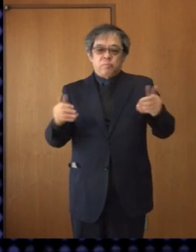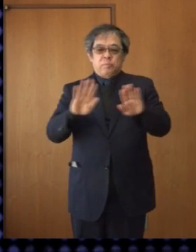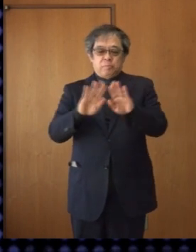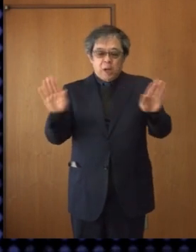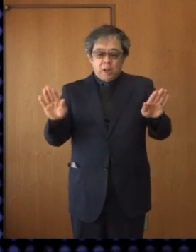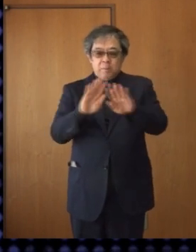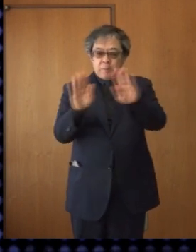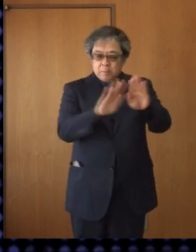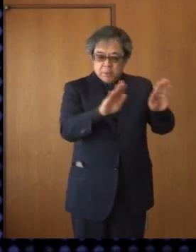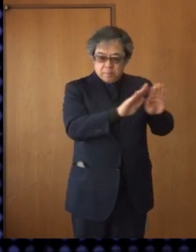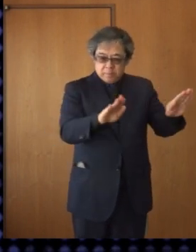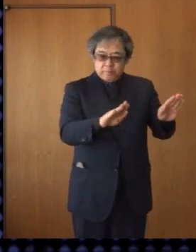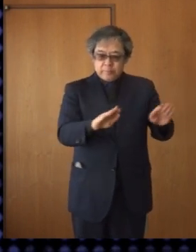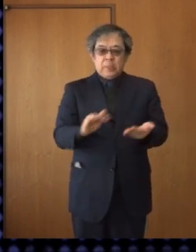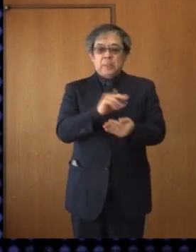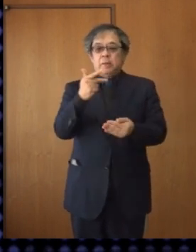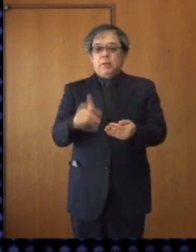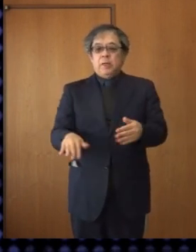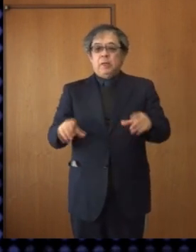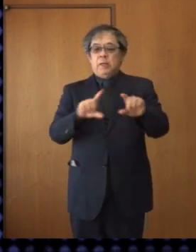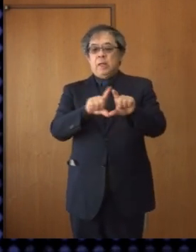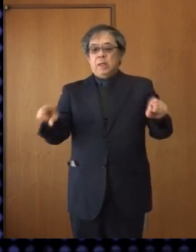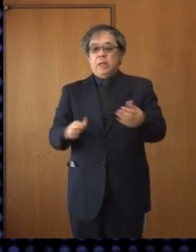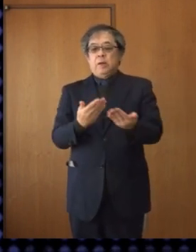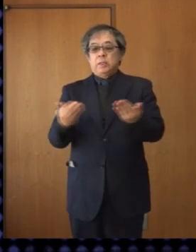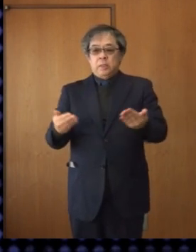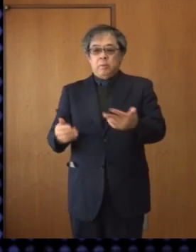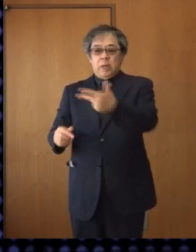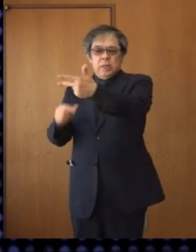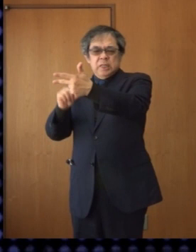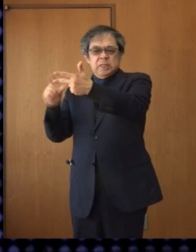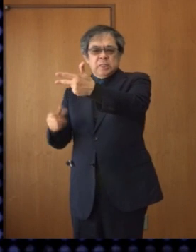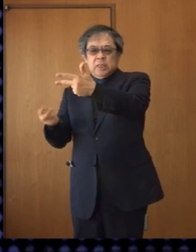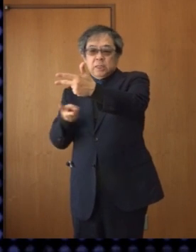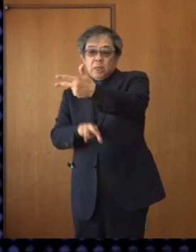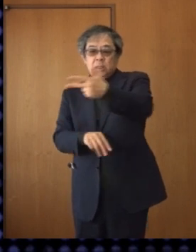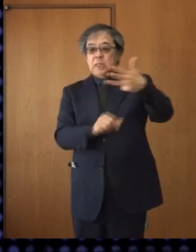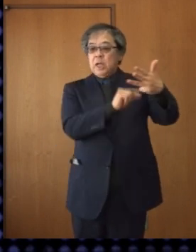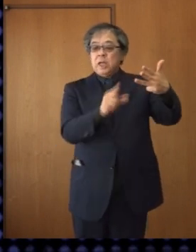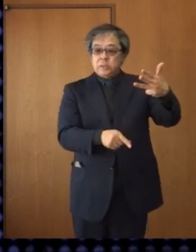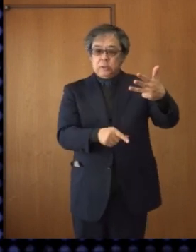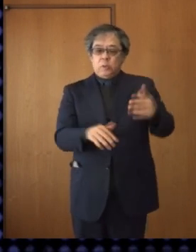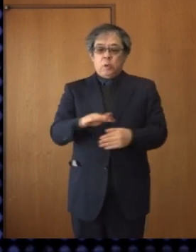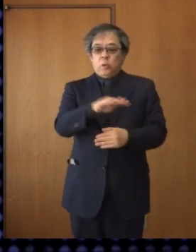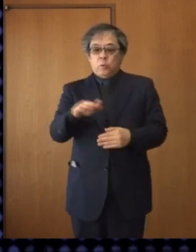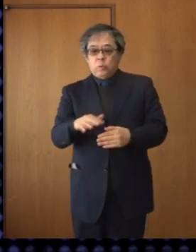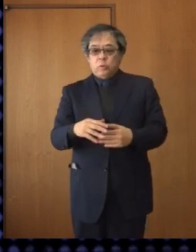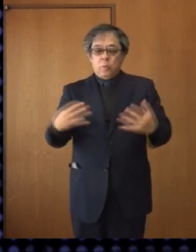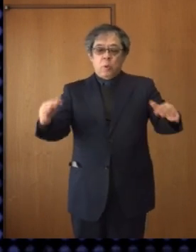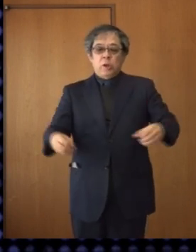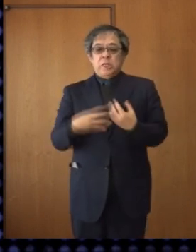多摩市平和展は8月開催に変更となり、子ども被爆地派遣の成果報告会